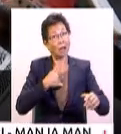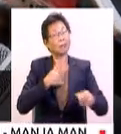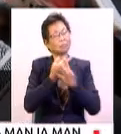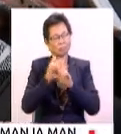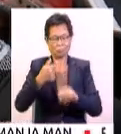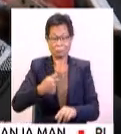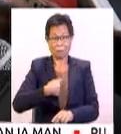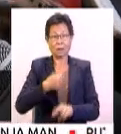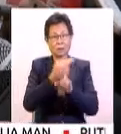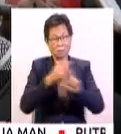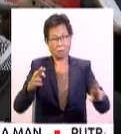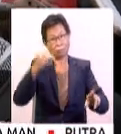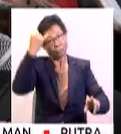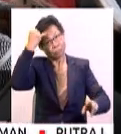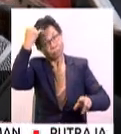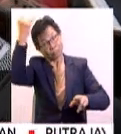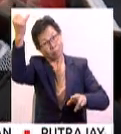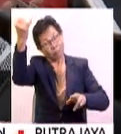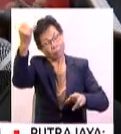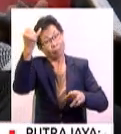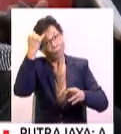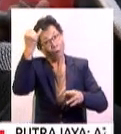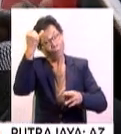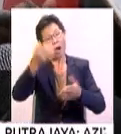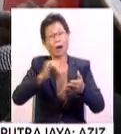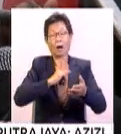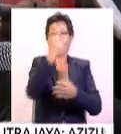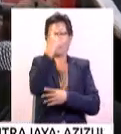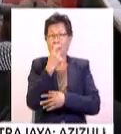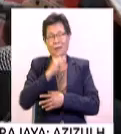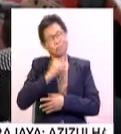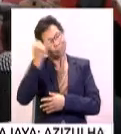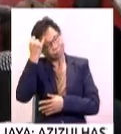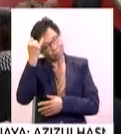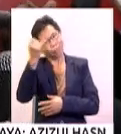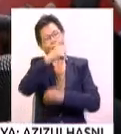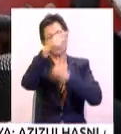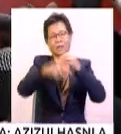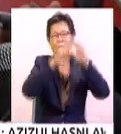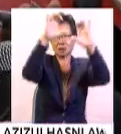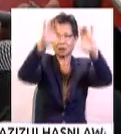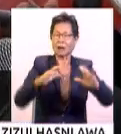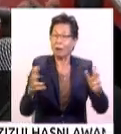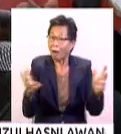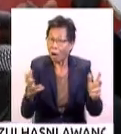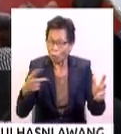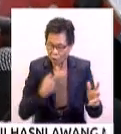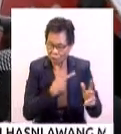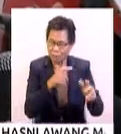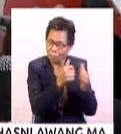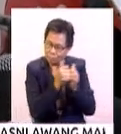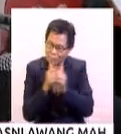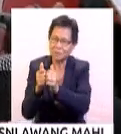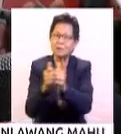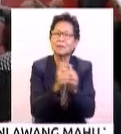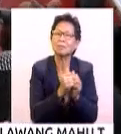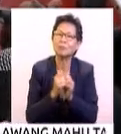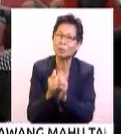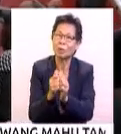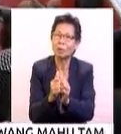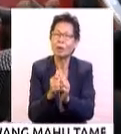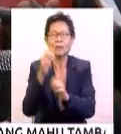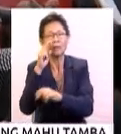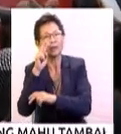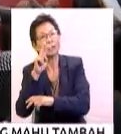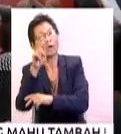untuk memberi pandangan, pendapat kalau diminta tentang cara-cara bagaimana kita boleh sama-sama